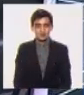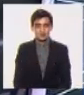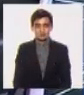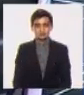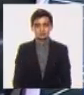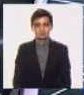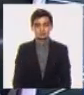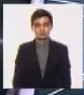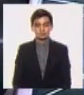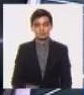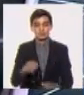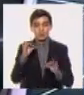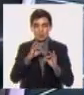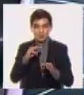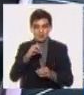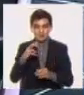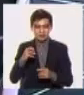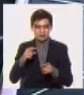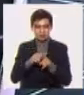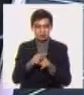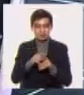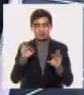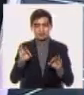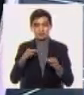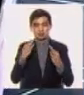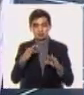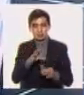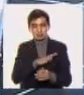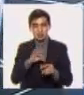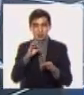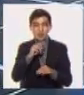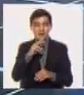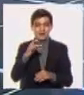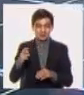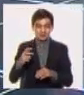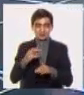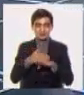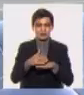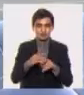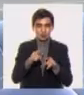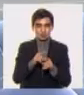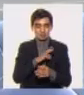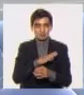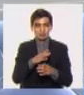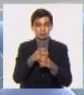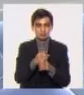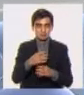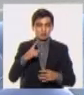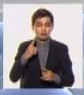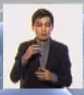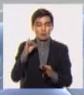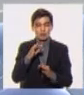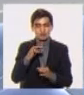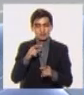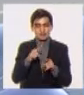Мадина, а при каких условиях вообще возможно ослабление карантинных мер? Что известно? Оскар, карантин будут ослаблять,